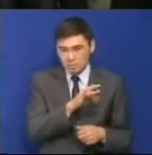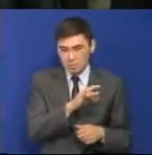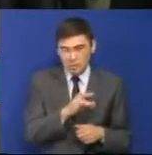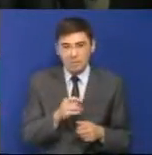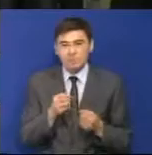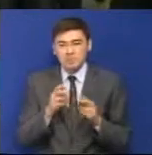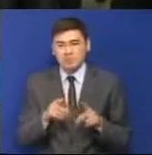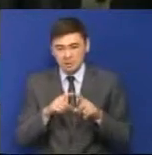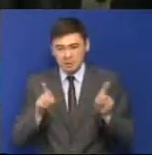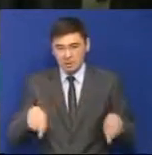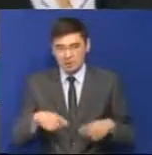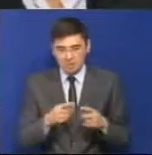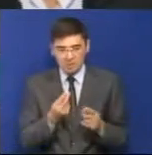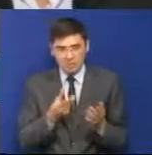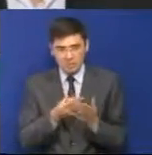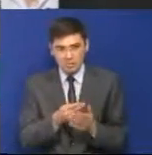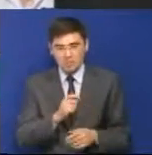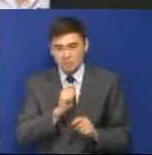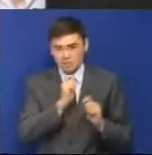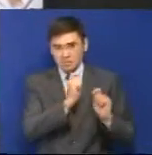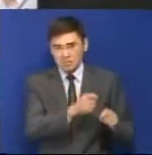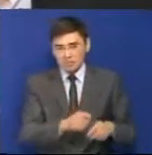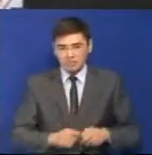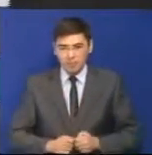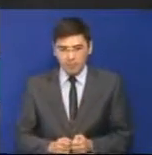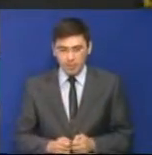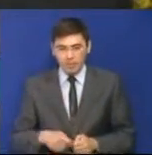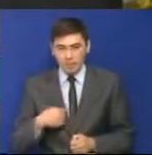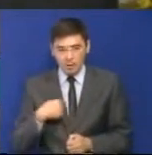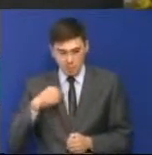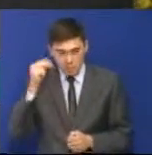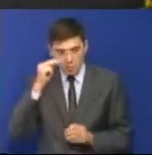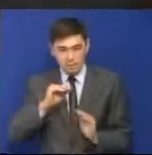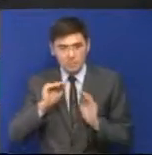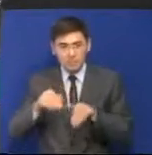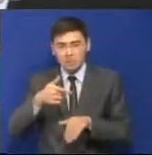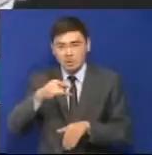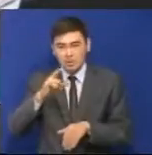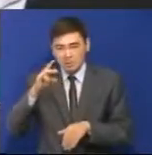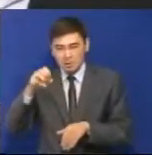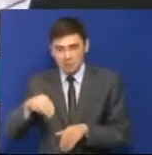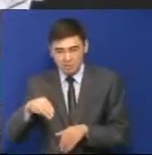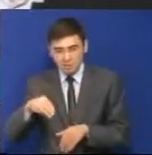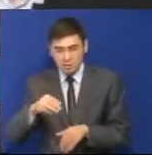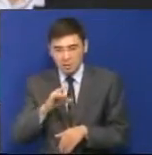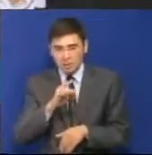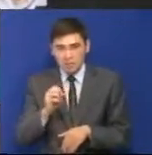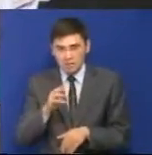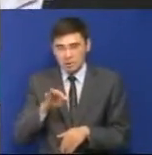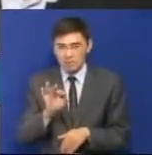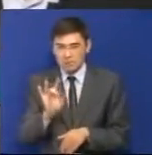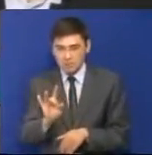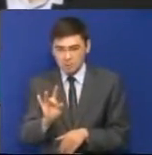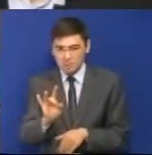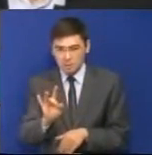шәкіртақының сертификаты берілді. Я поступил на грант ректора. Мен биыл Қазақ инновациялық гуманитарлық заң университеті